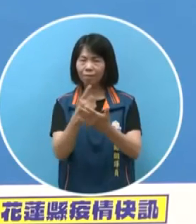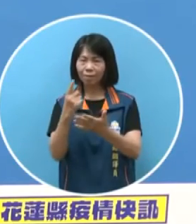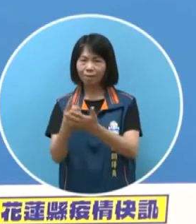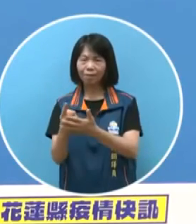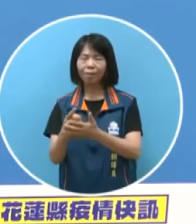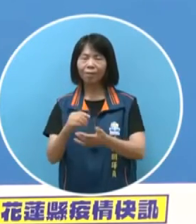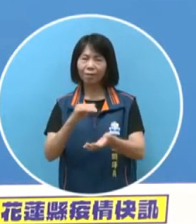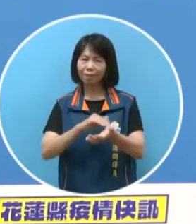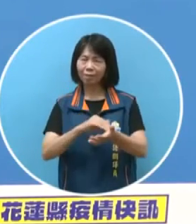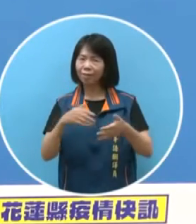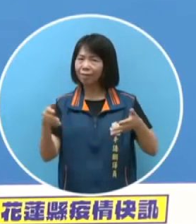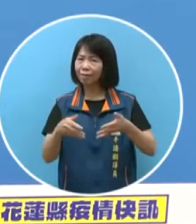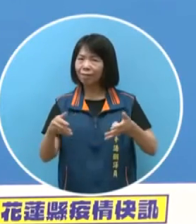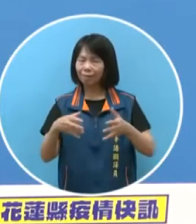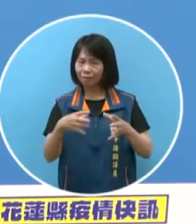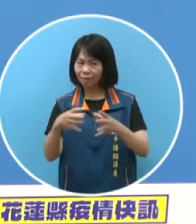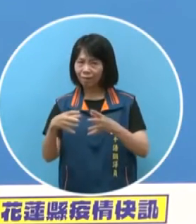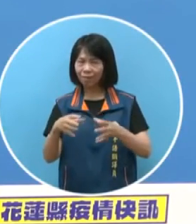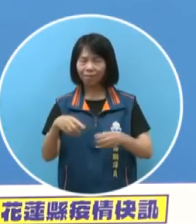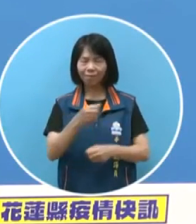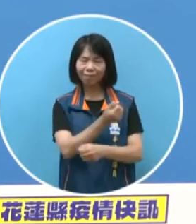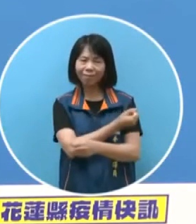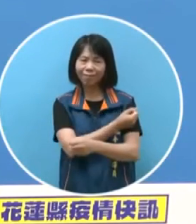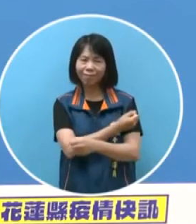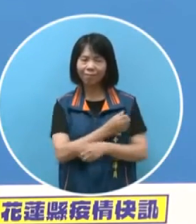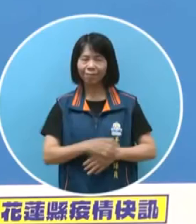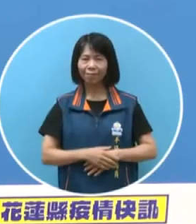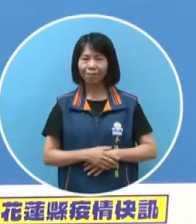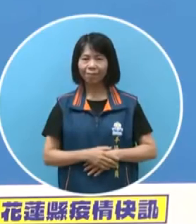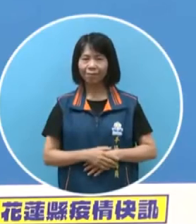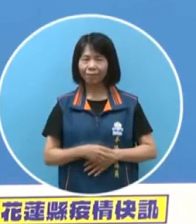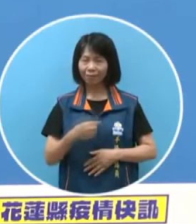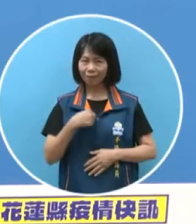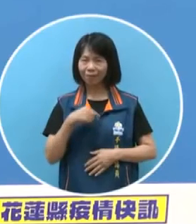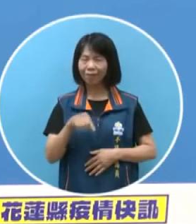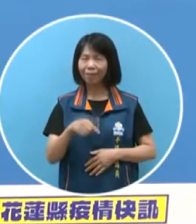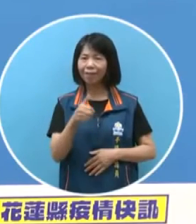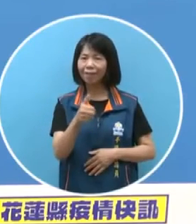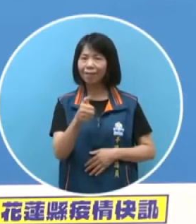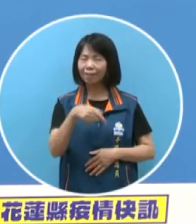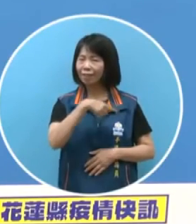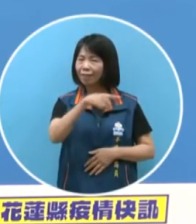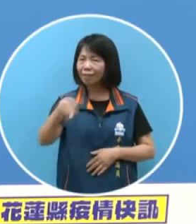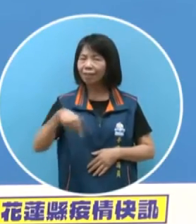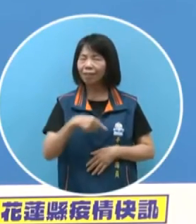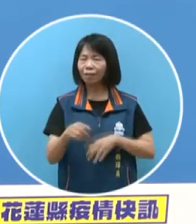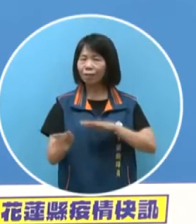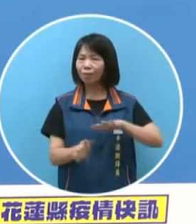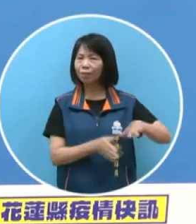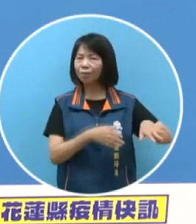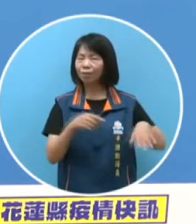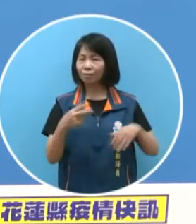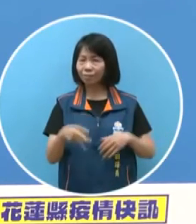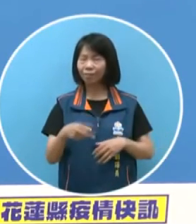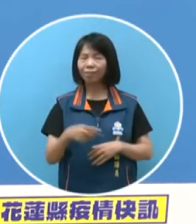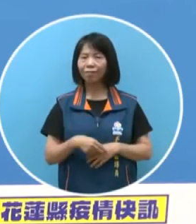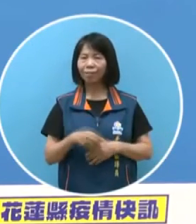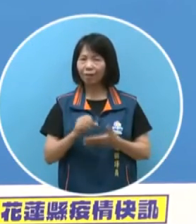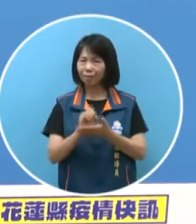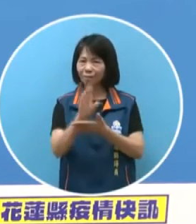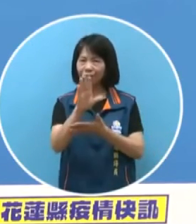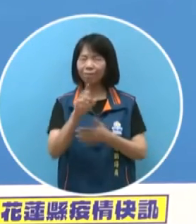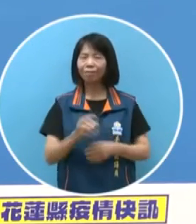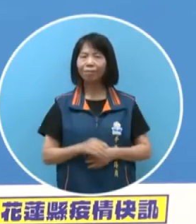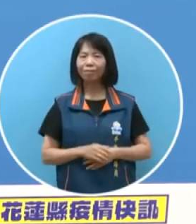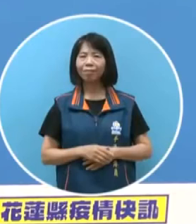医疗同仁，他们真的辛苦了。所以在这里正卫要感谢大家。另外在这里也跟大家报